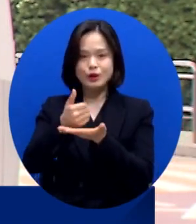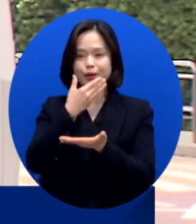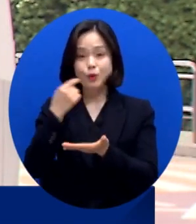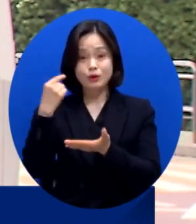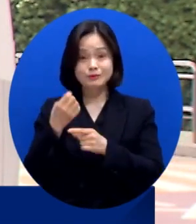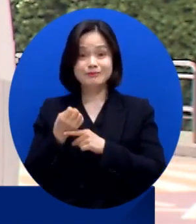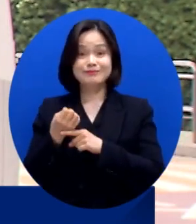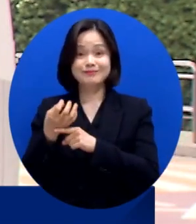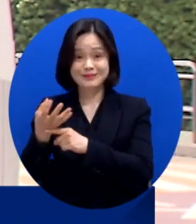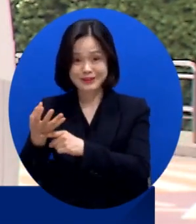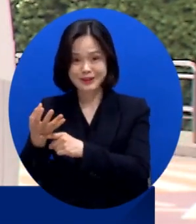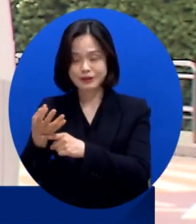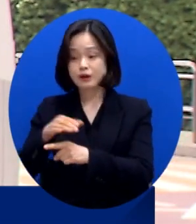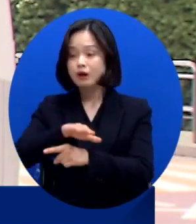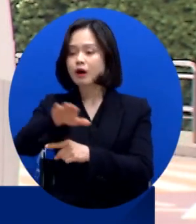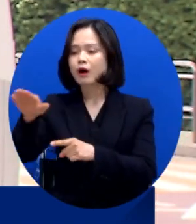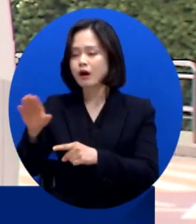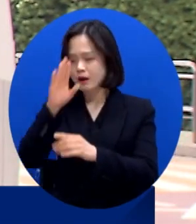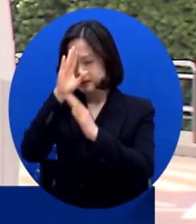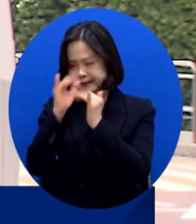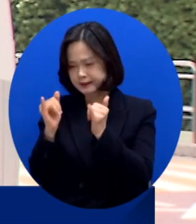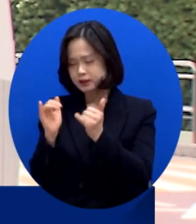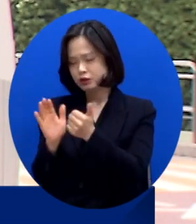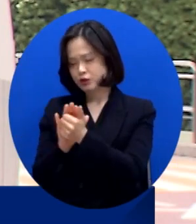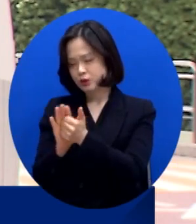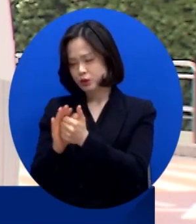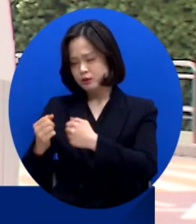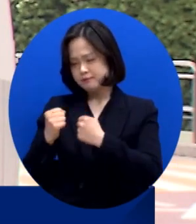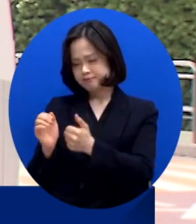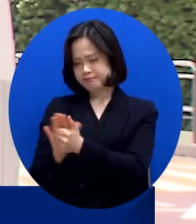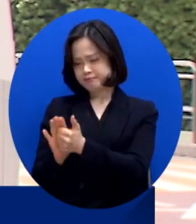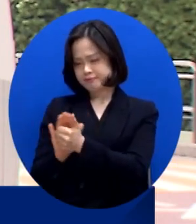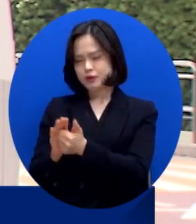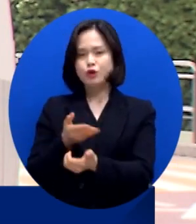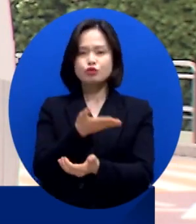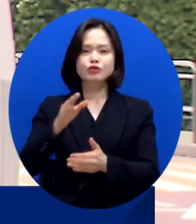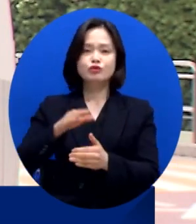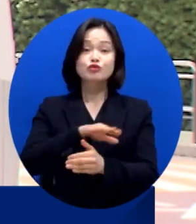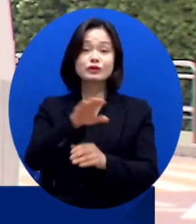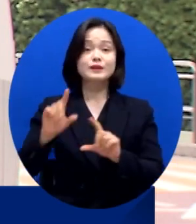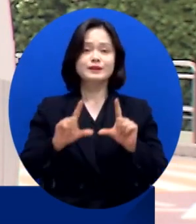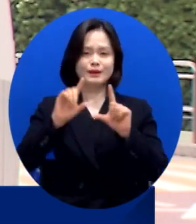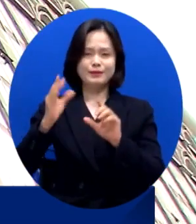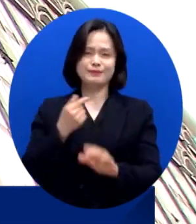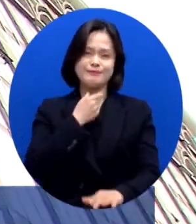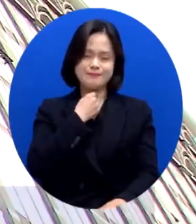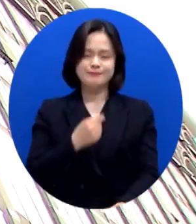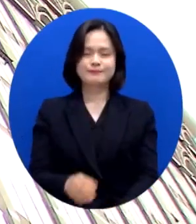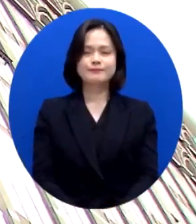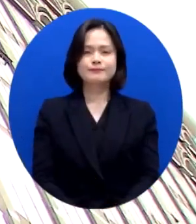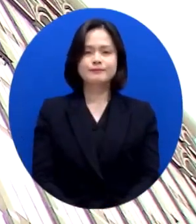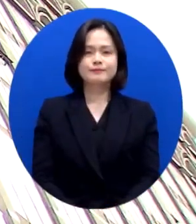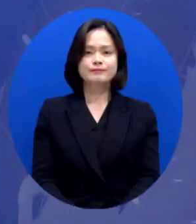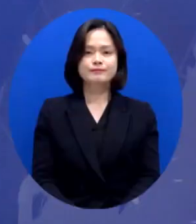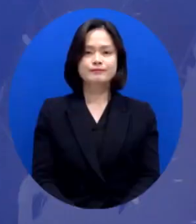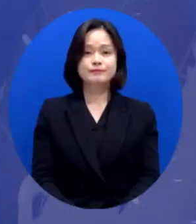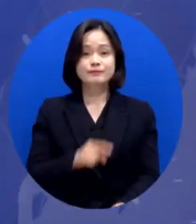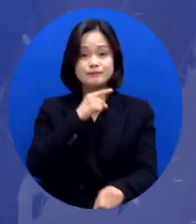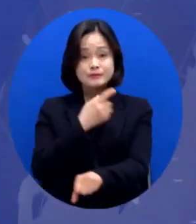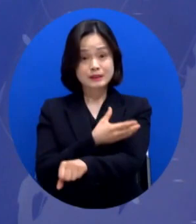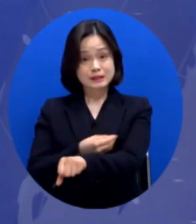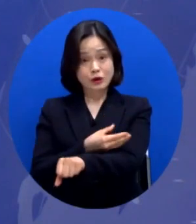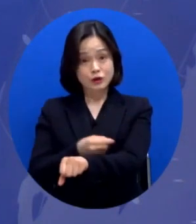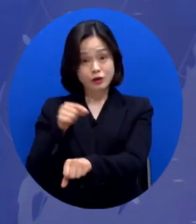저들의 위로하며 격려하는 그리스도의 삶이 되어야 되지 않겠나 생각이 됩니다. 네. 헌혈에 나선